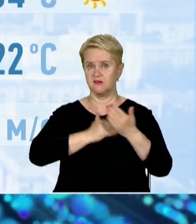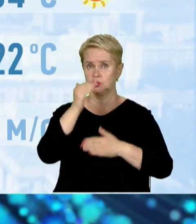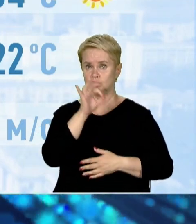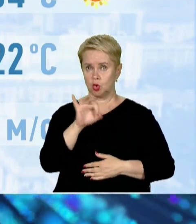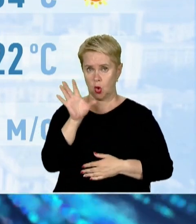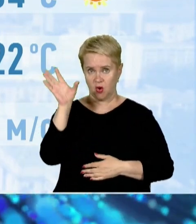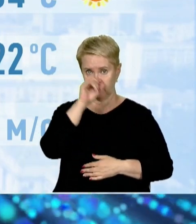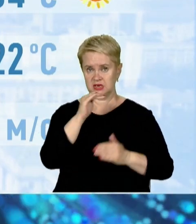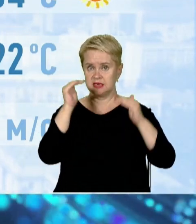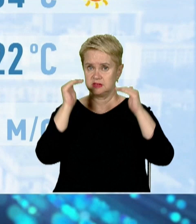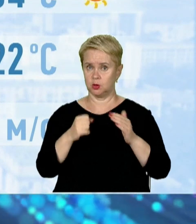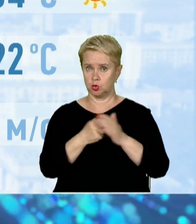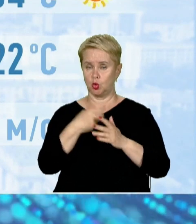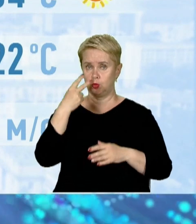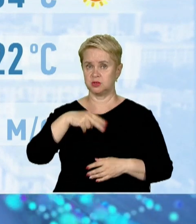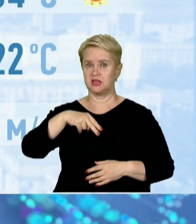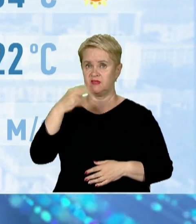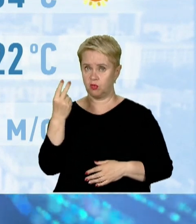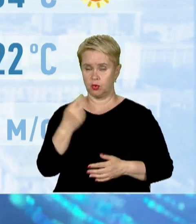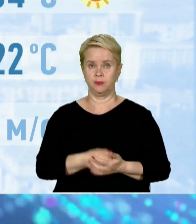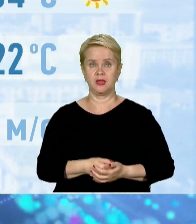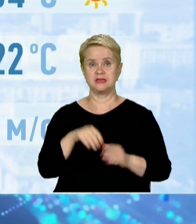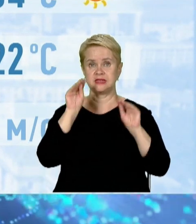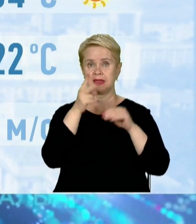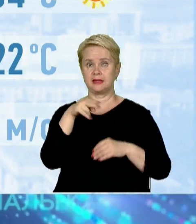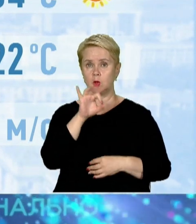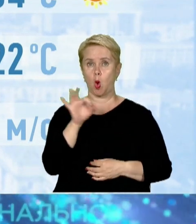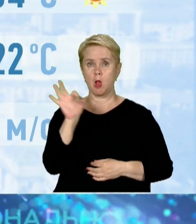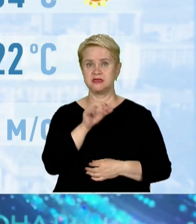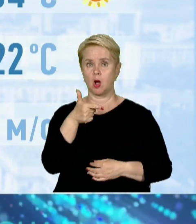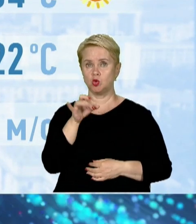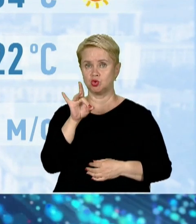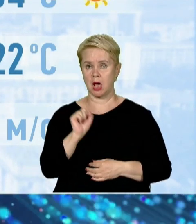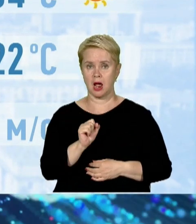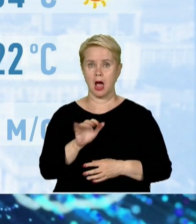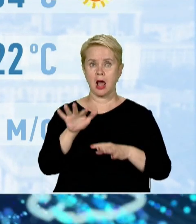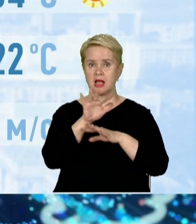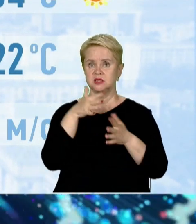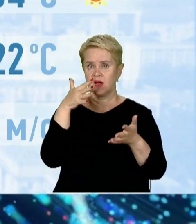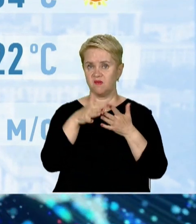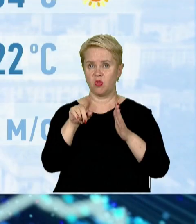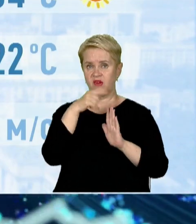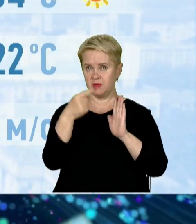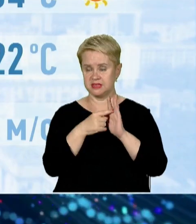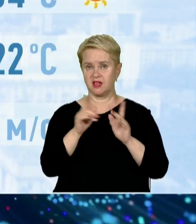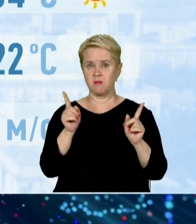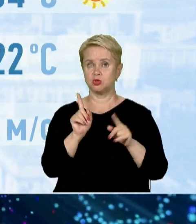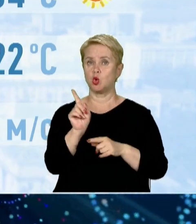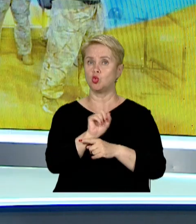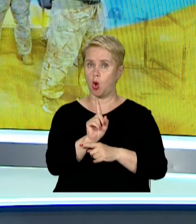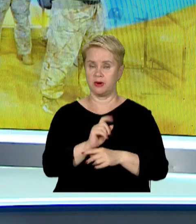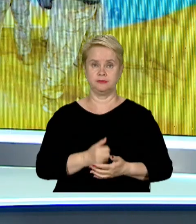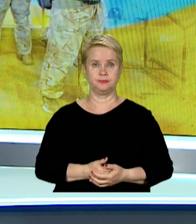нуля. Вночі знизиться до плюс 22. За даними ДНУ імені Олеся Гончара, радіаційний фон у місті в межах